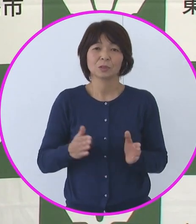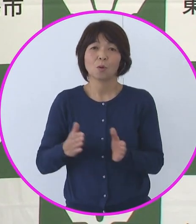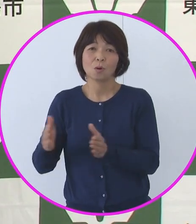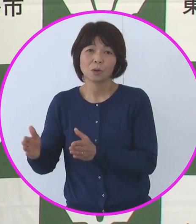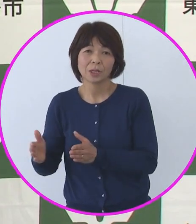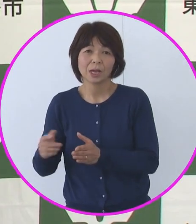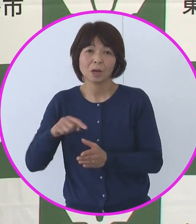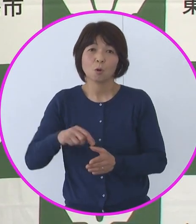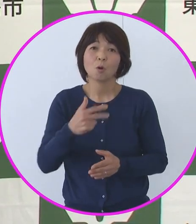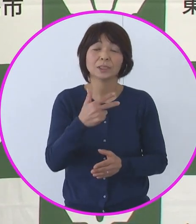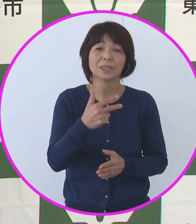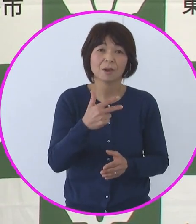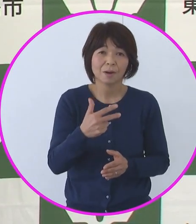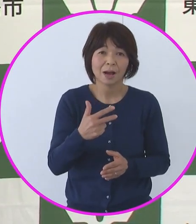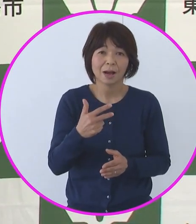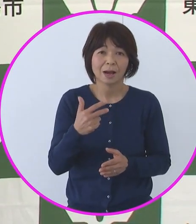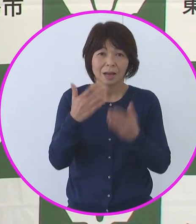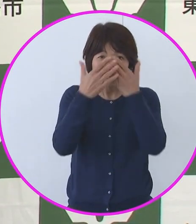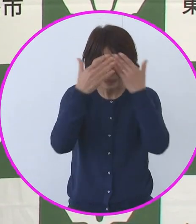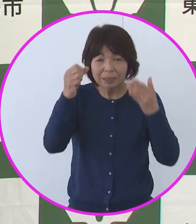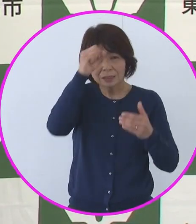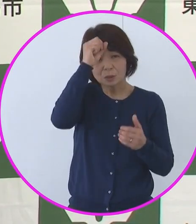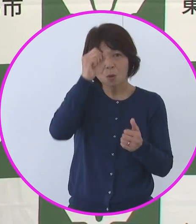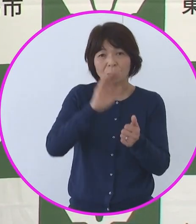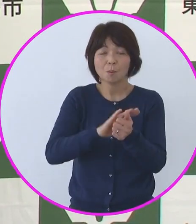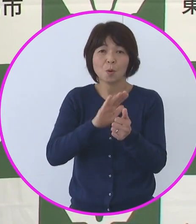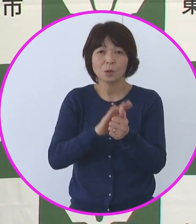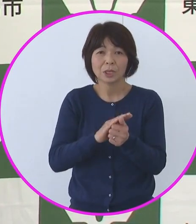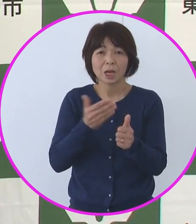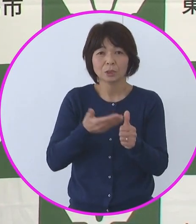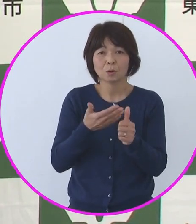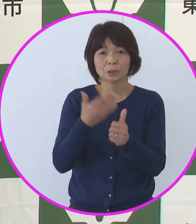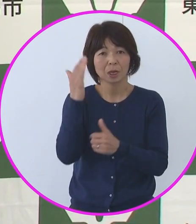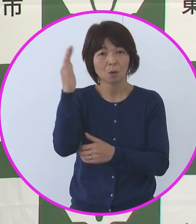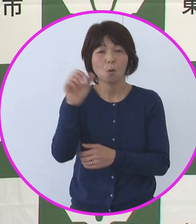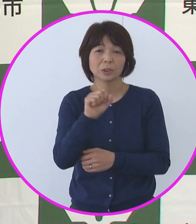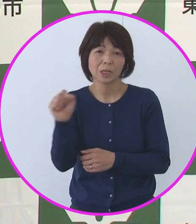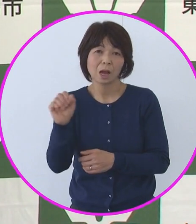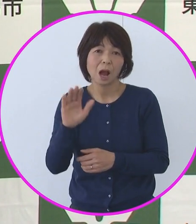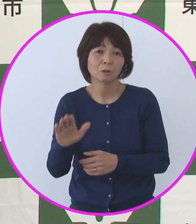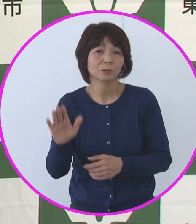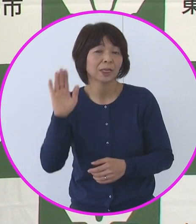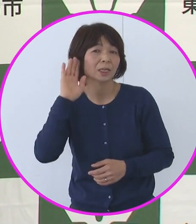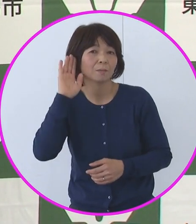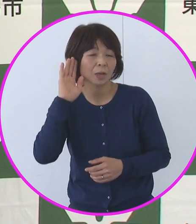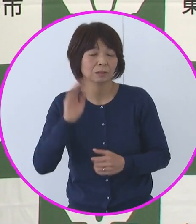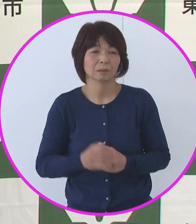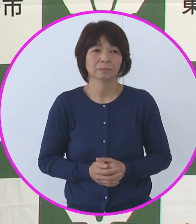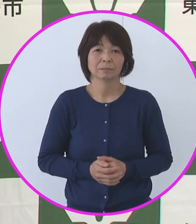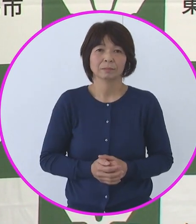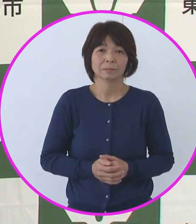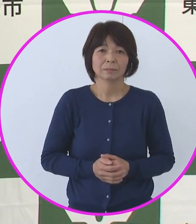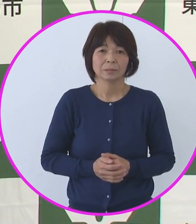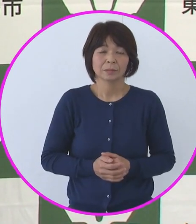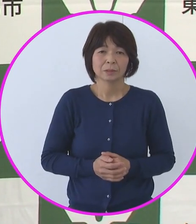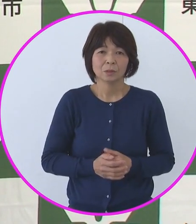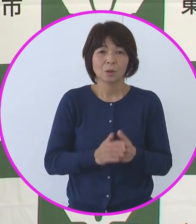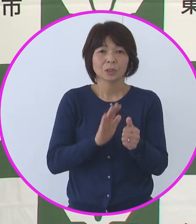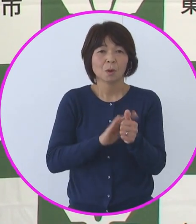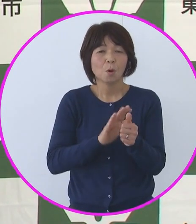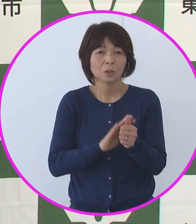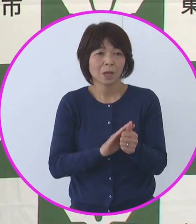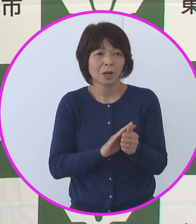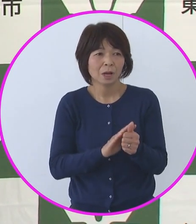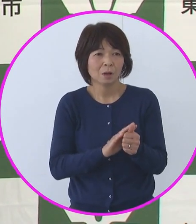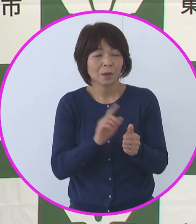東広島市では認知症サポーター養成講座を開催していると聞きましたが、この認知症サポーターとはどんな